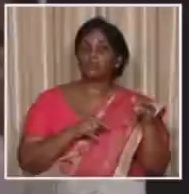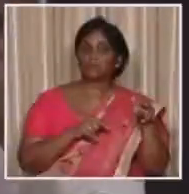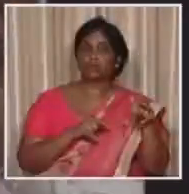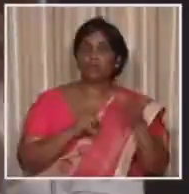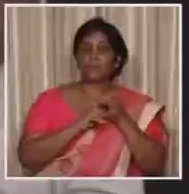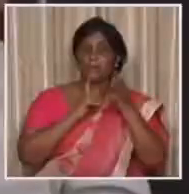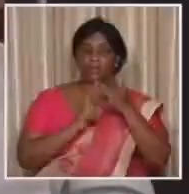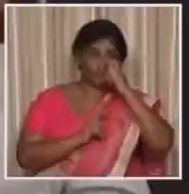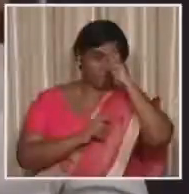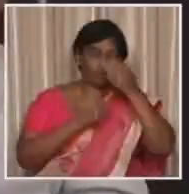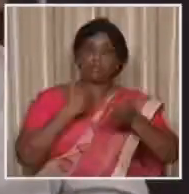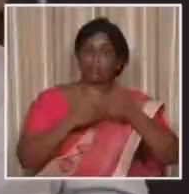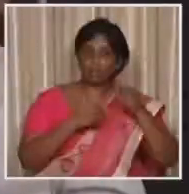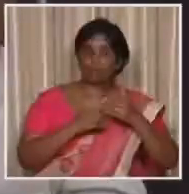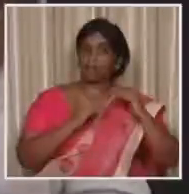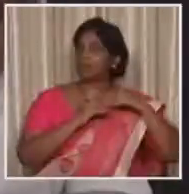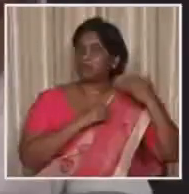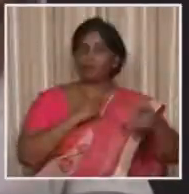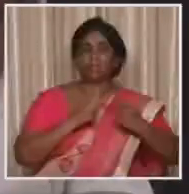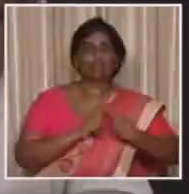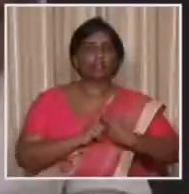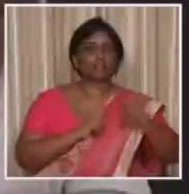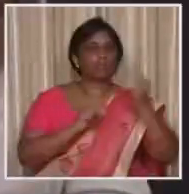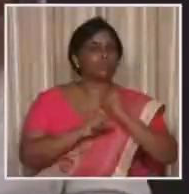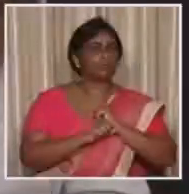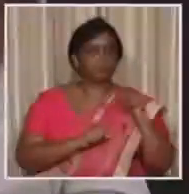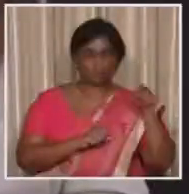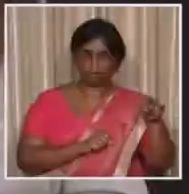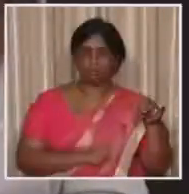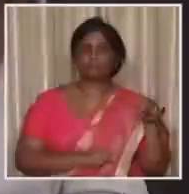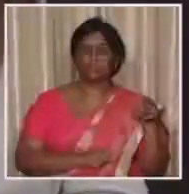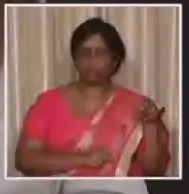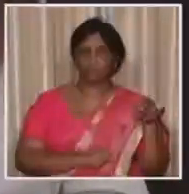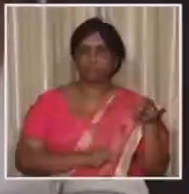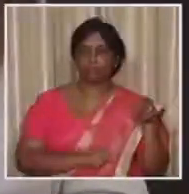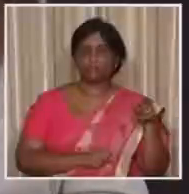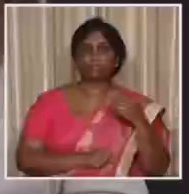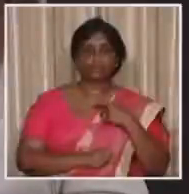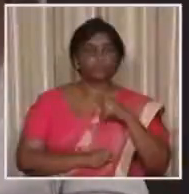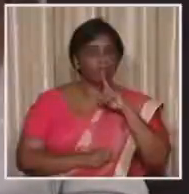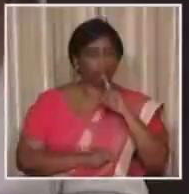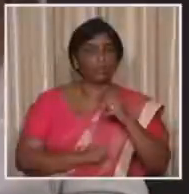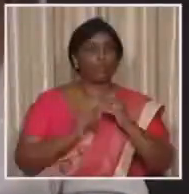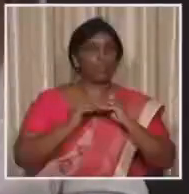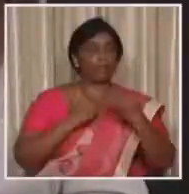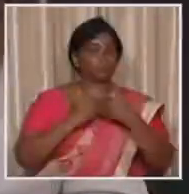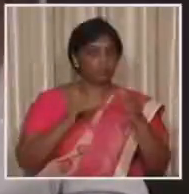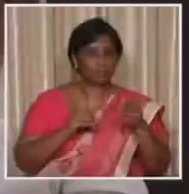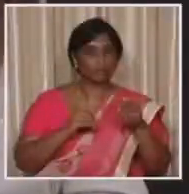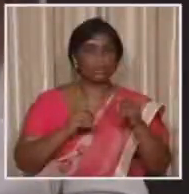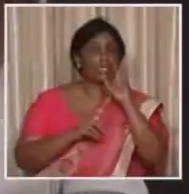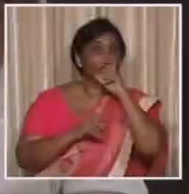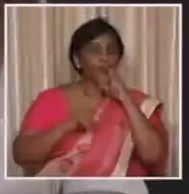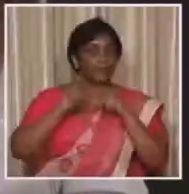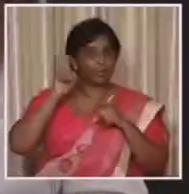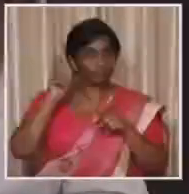එම ප්‍රේමදාස මහත්තයා හදපු එදයින් පස්සේ කිසිම දිනුවක් වෙච්ච නැති ස්ථානයක්. මම කිව්වේ ඒකේ අවුට්ඩෝ එක, ඒ වගේම